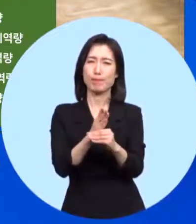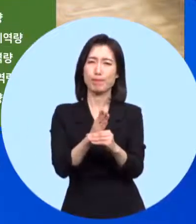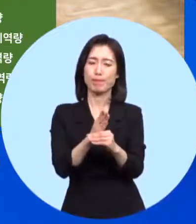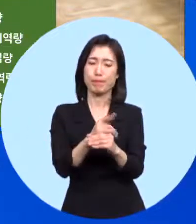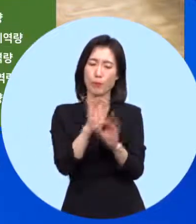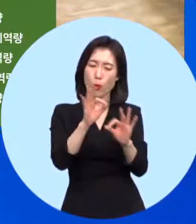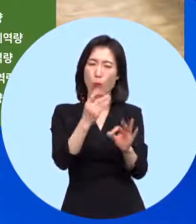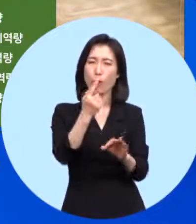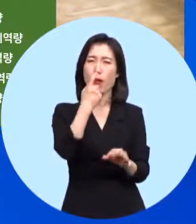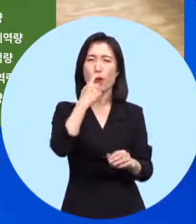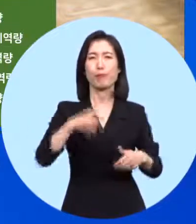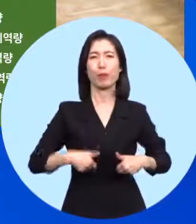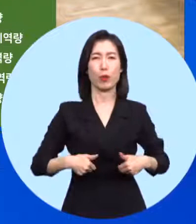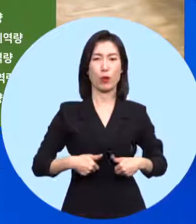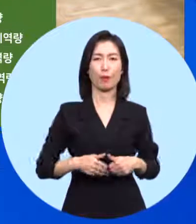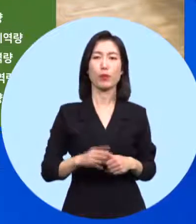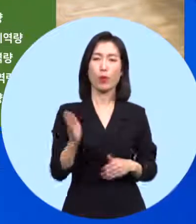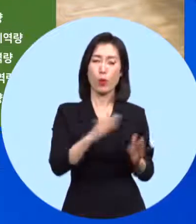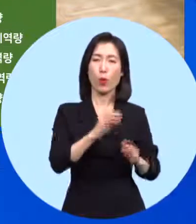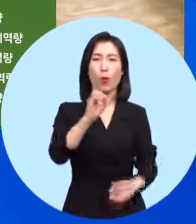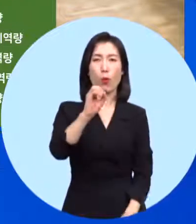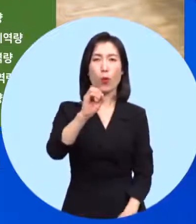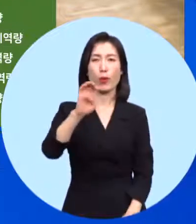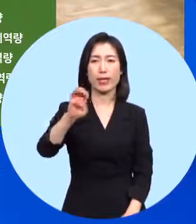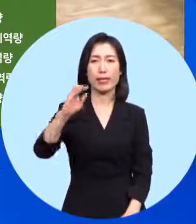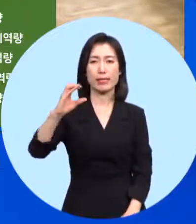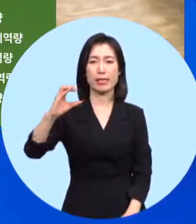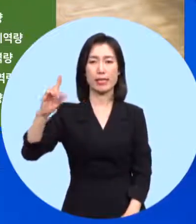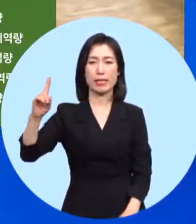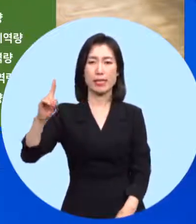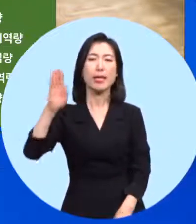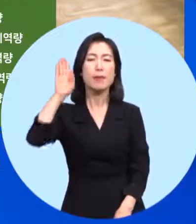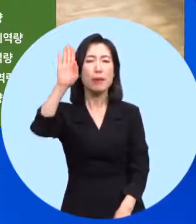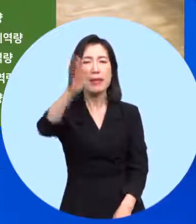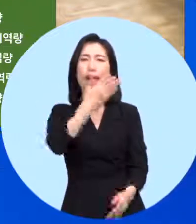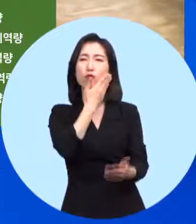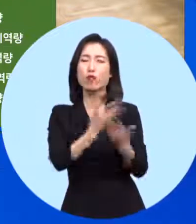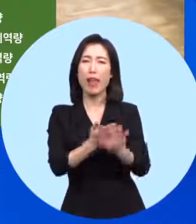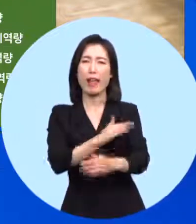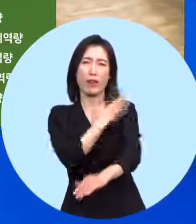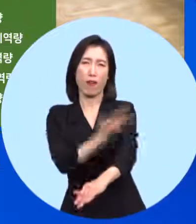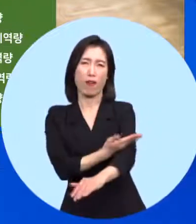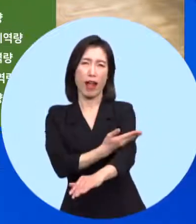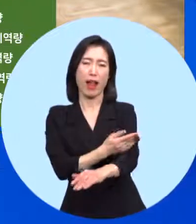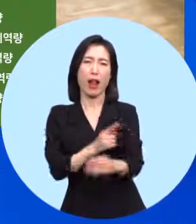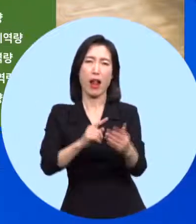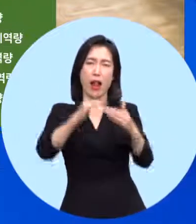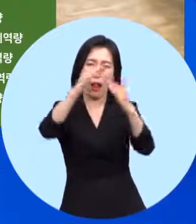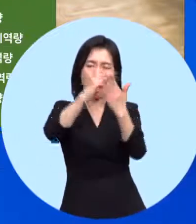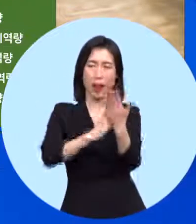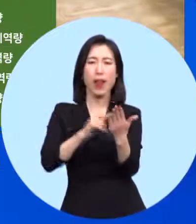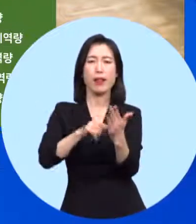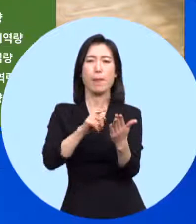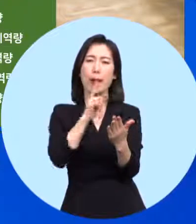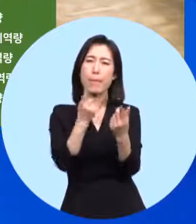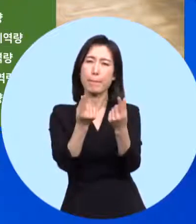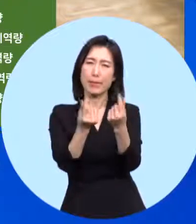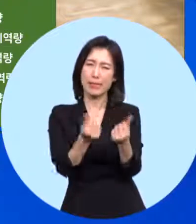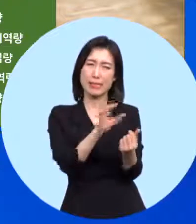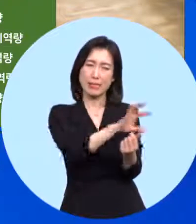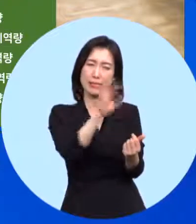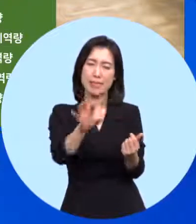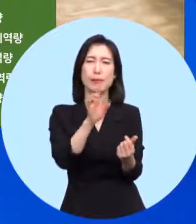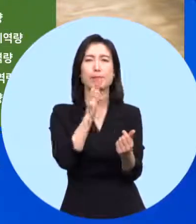과제로 삼았습니다. OECD에서 미래 핵심 역량을 규정할 때도 역시 비슷한 규정을 하고